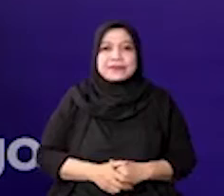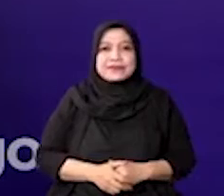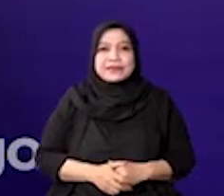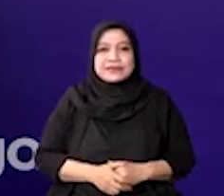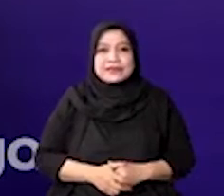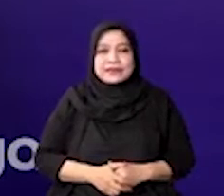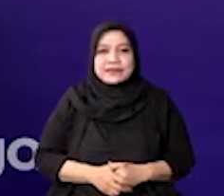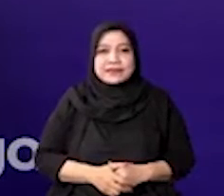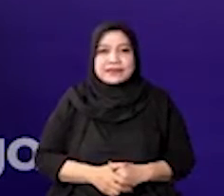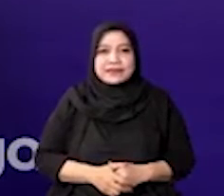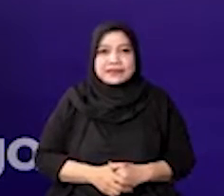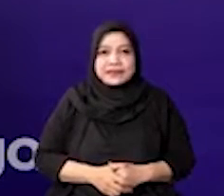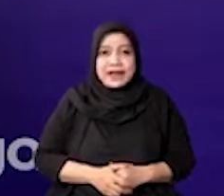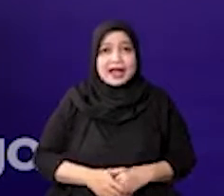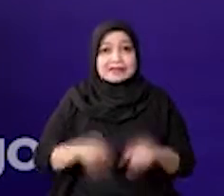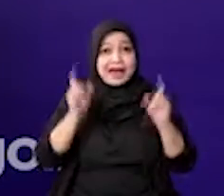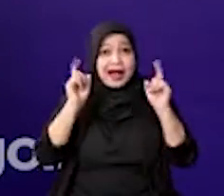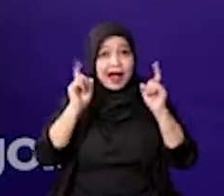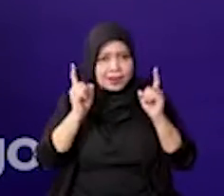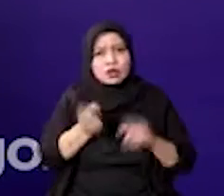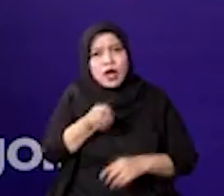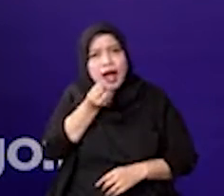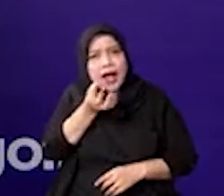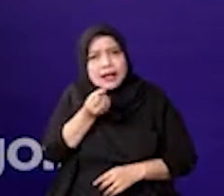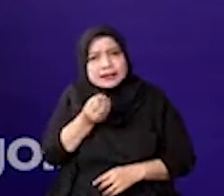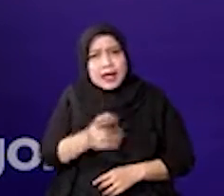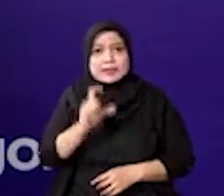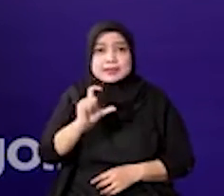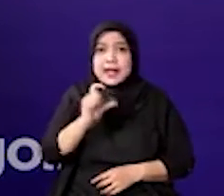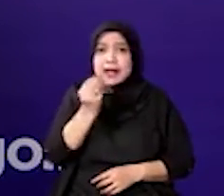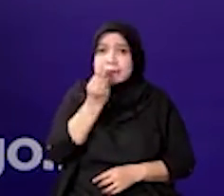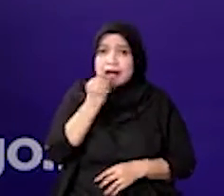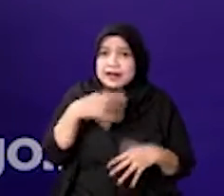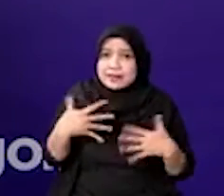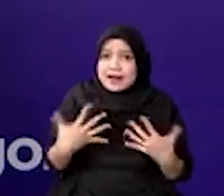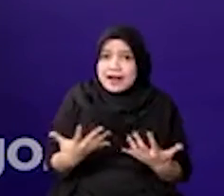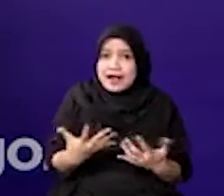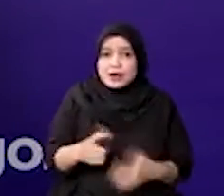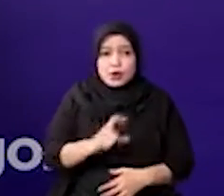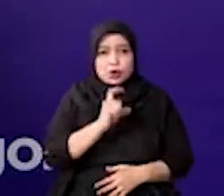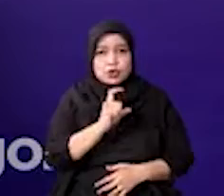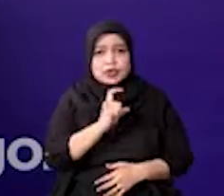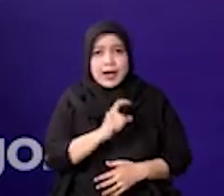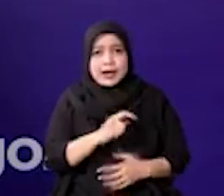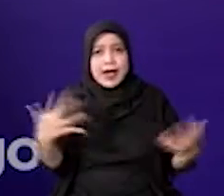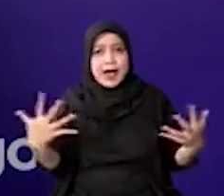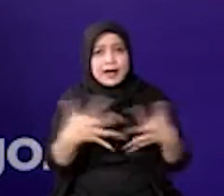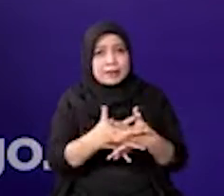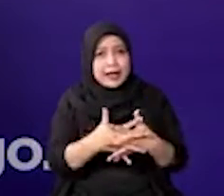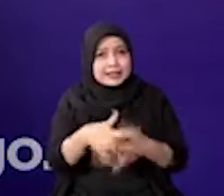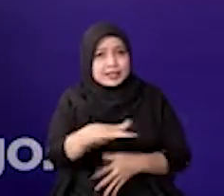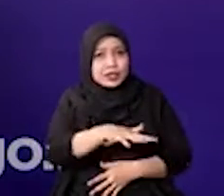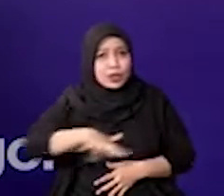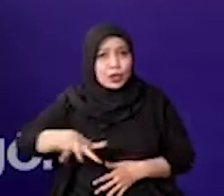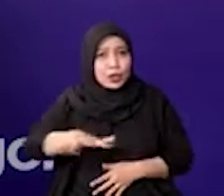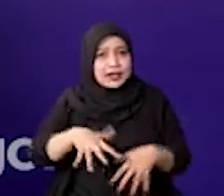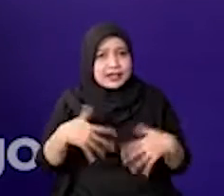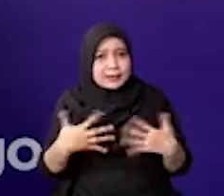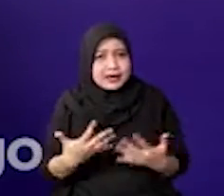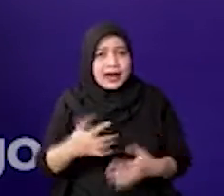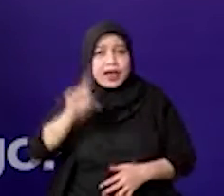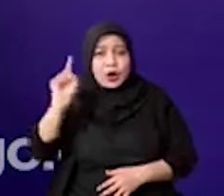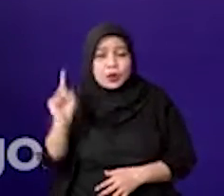beradapasi dengan lingkungan pasti diutamakan kebersihan siapun orangnya siapun